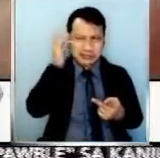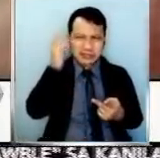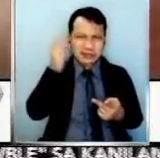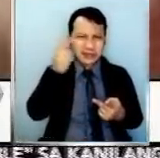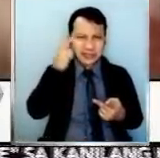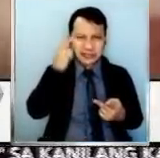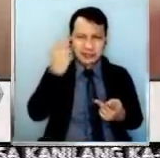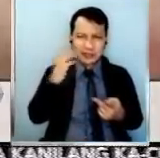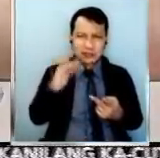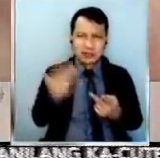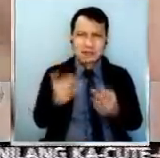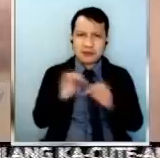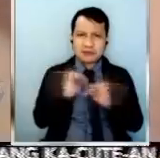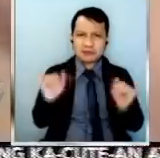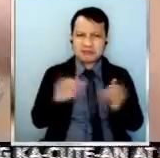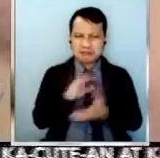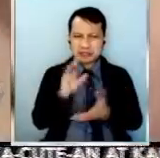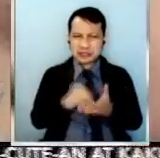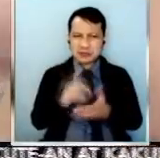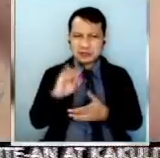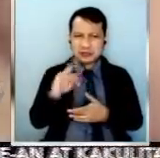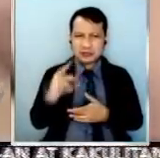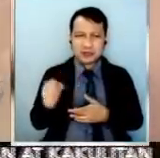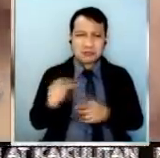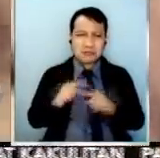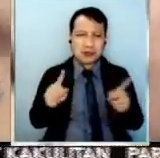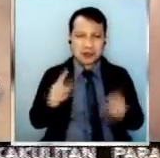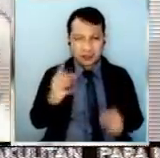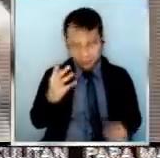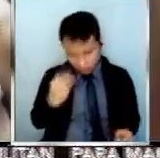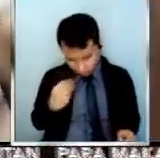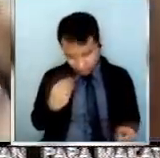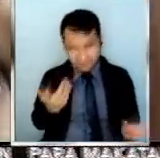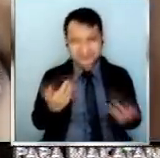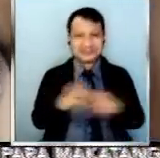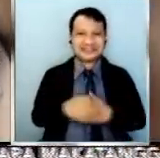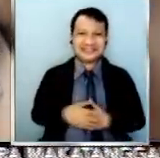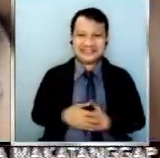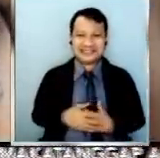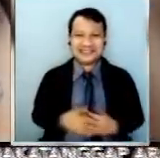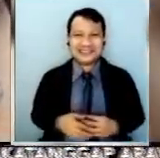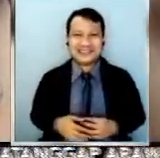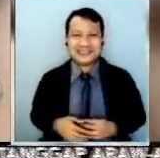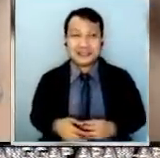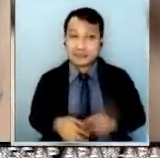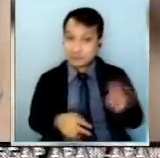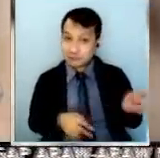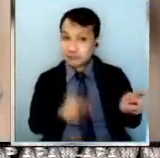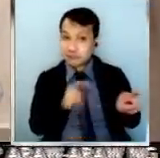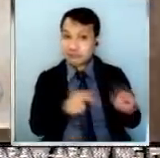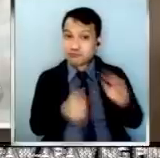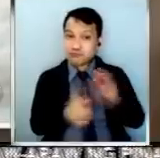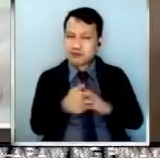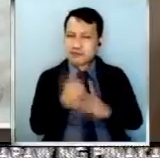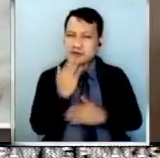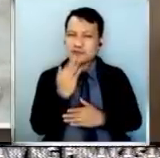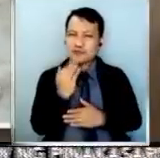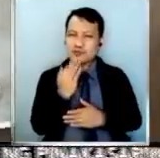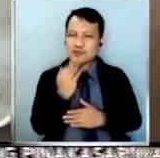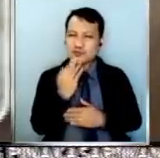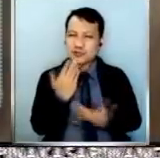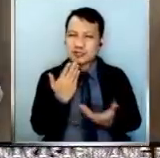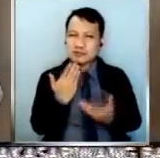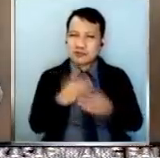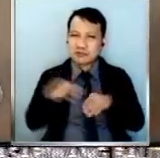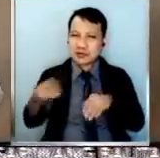Nakiki-TikTok din pero nagiging antukin. Si Kelvis naman ang pinakamalambing. Katabi pa ng